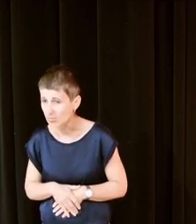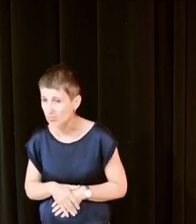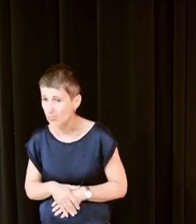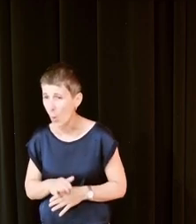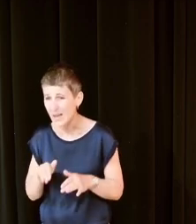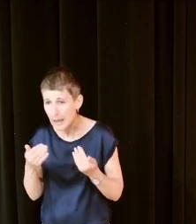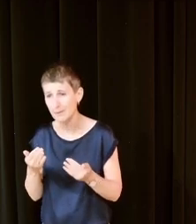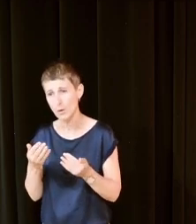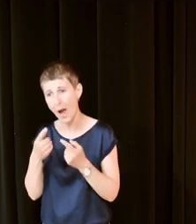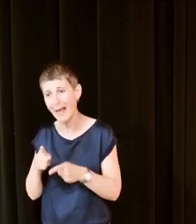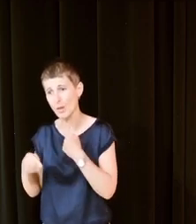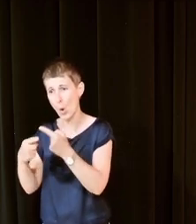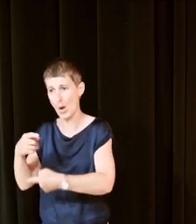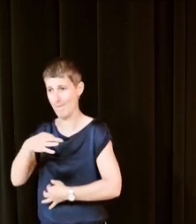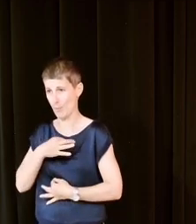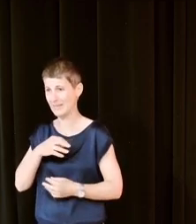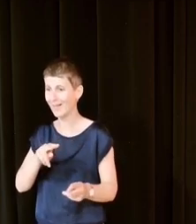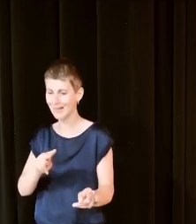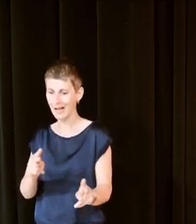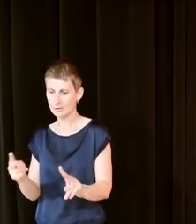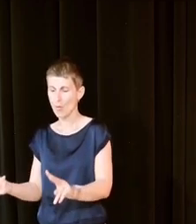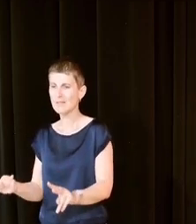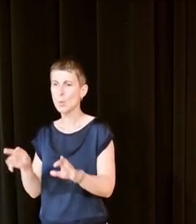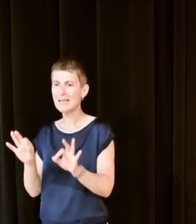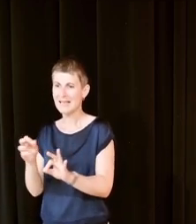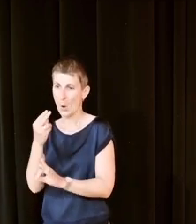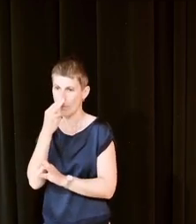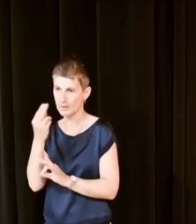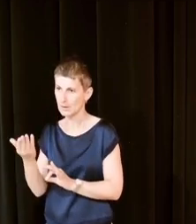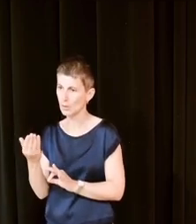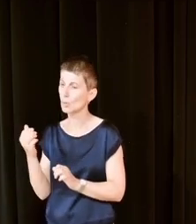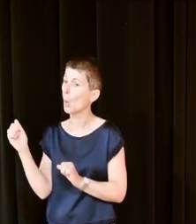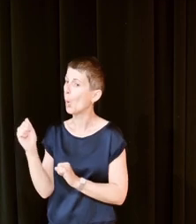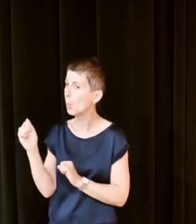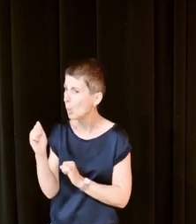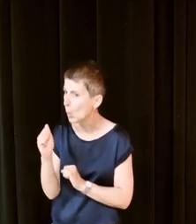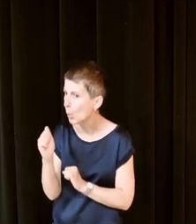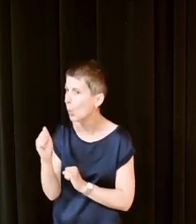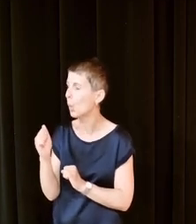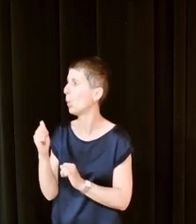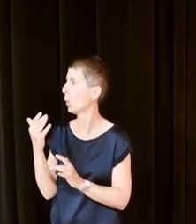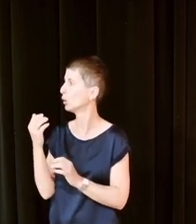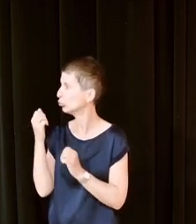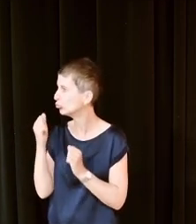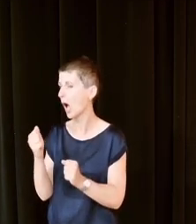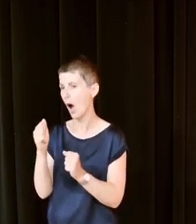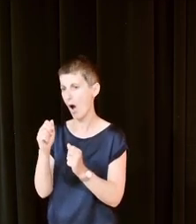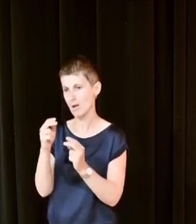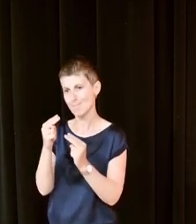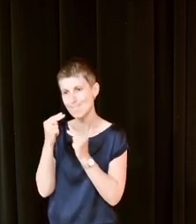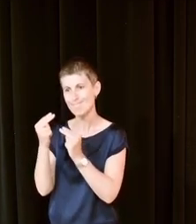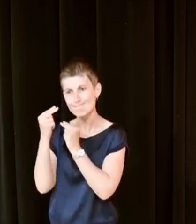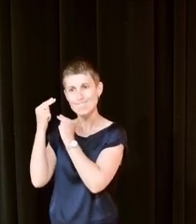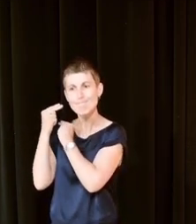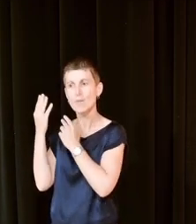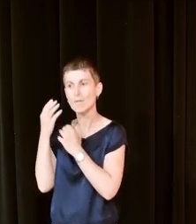was anderes? Und das fand ich sehr berührend, muss ich sagen, dass sie sich die Mühe gemacht hat, so weit zurückzuschauen in das, was man da eben finden